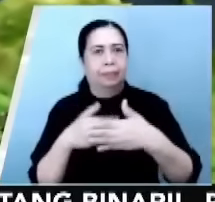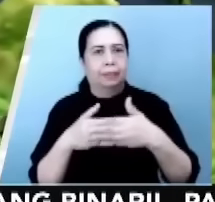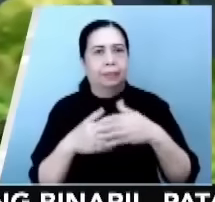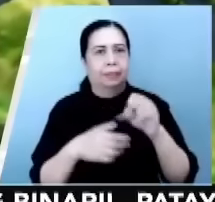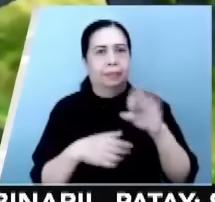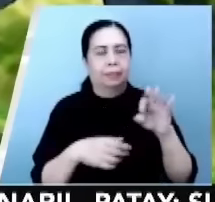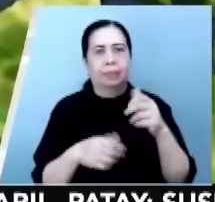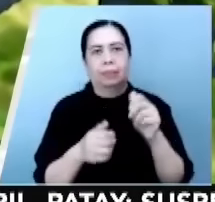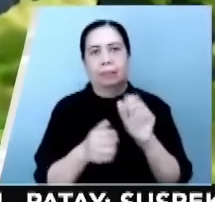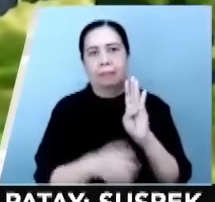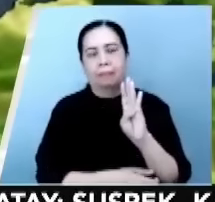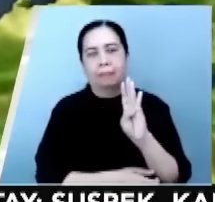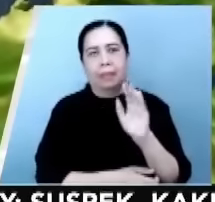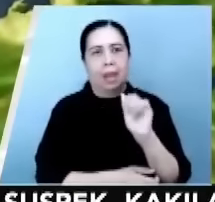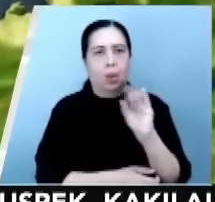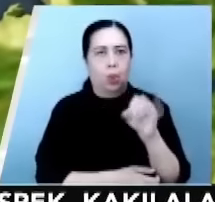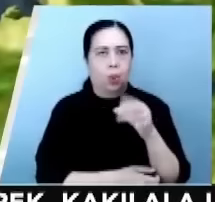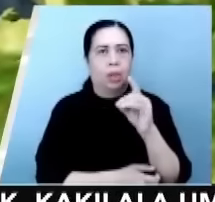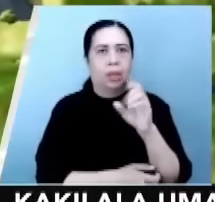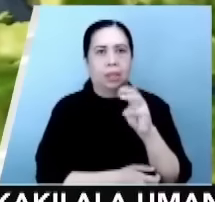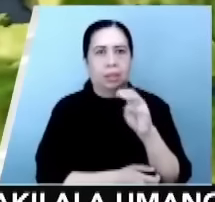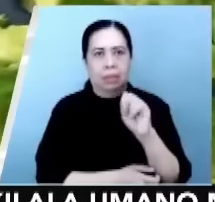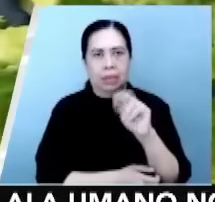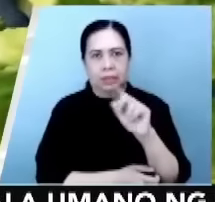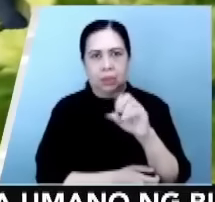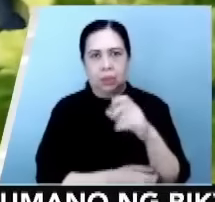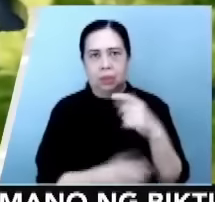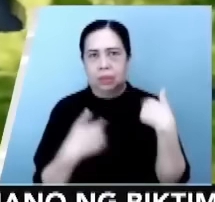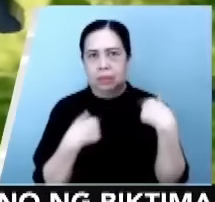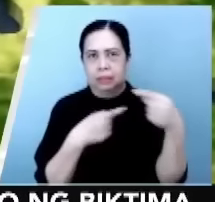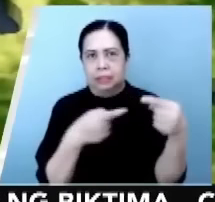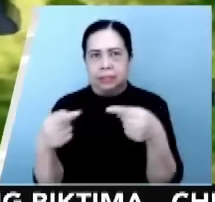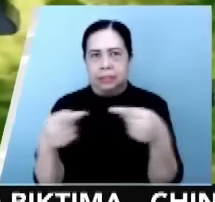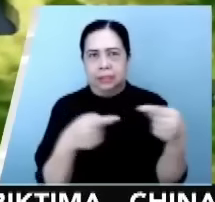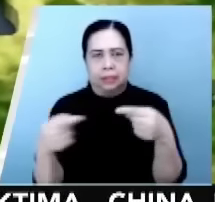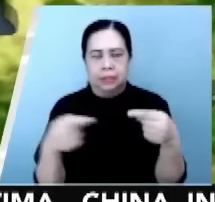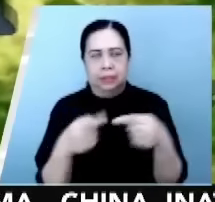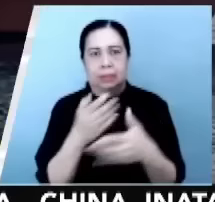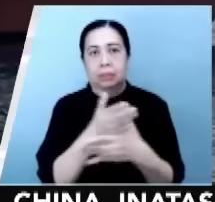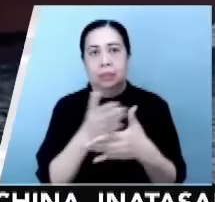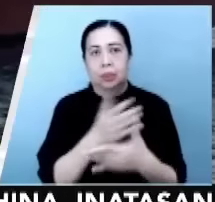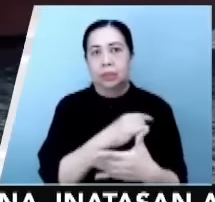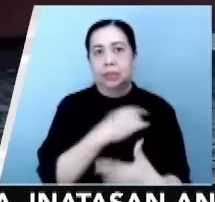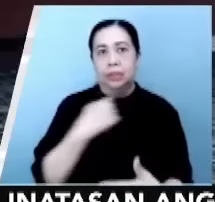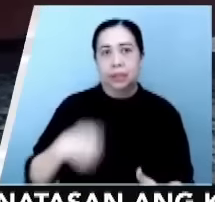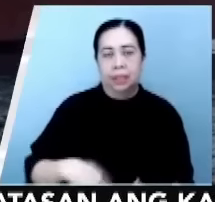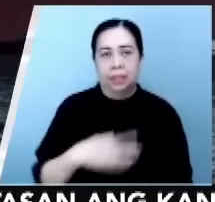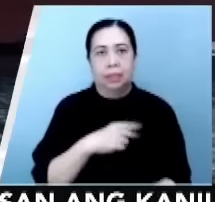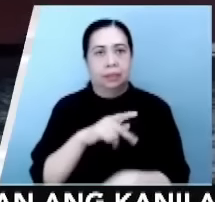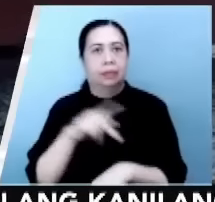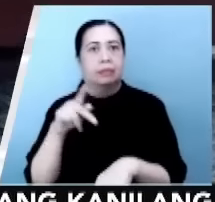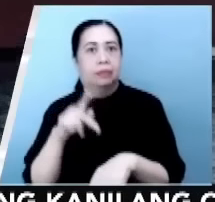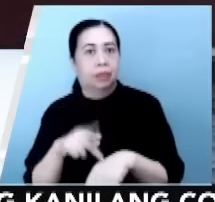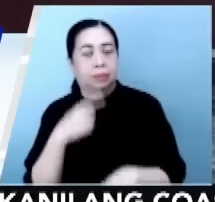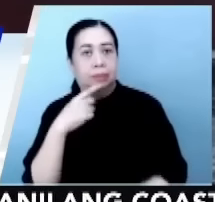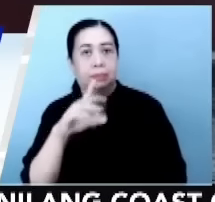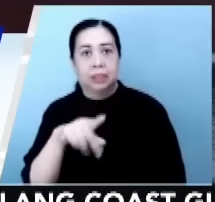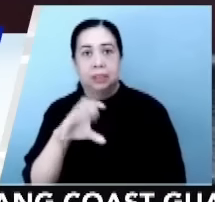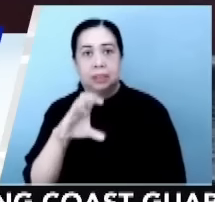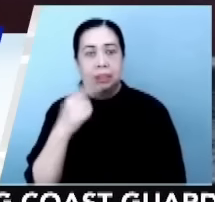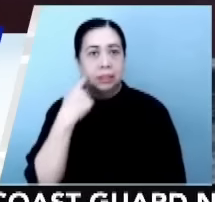panatag shou kung saan nagaganap ang matinding girian sa pagitan ng mga barko ng China at Pilipinas ayon sa pcg kaninang umaga